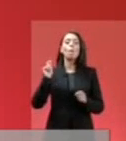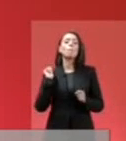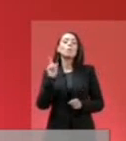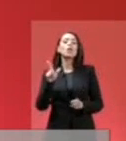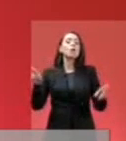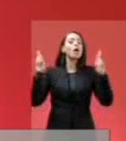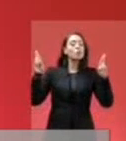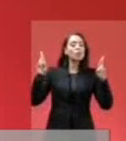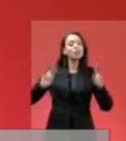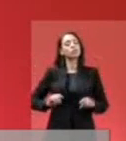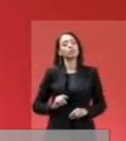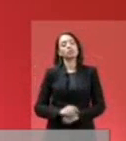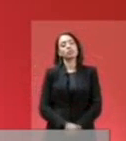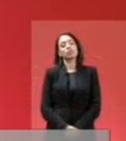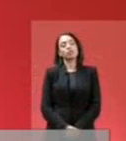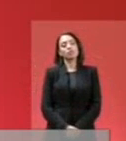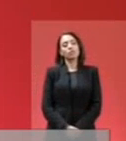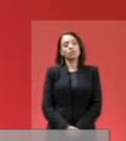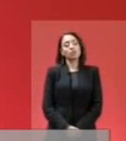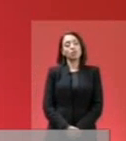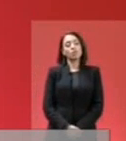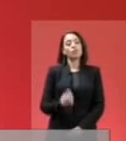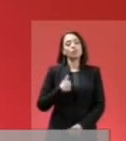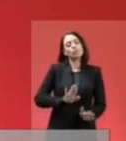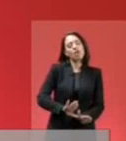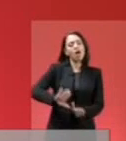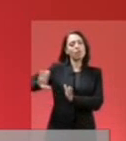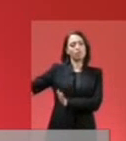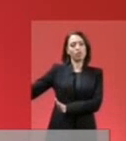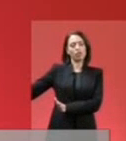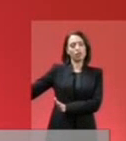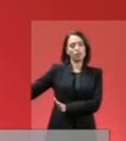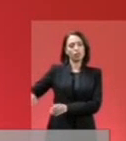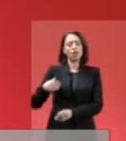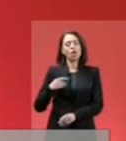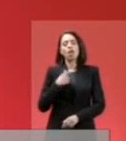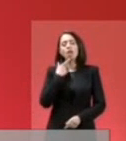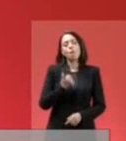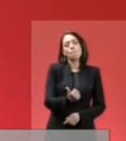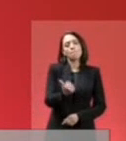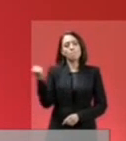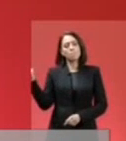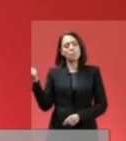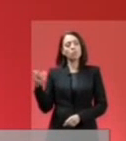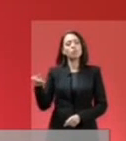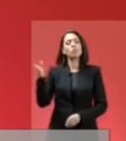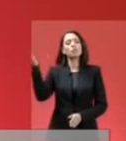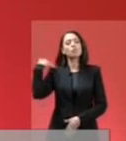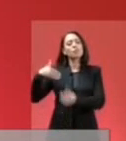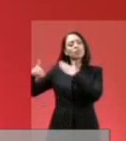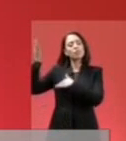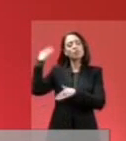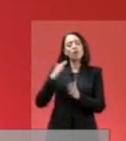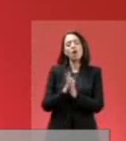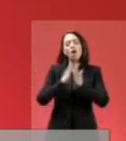ελπίδας, ένα μήνυμα αισιοδοξίας. Τους αφήνουμε να γεμίζουν τα δεκάδες πρωτοσέλιδα